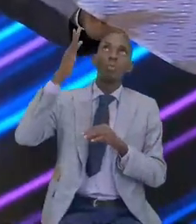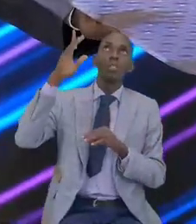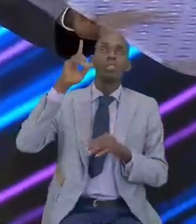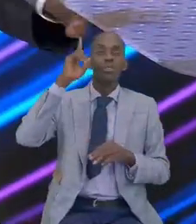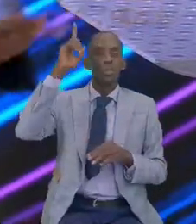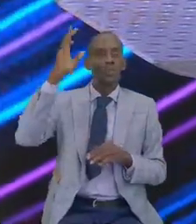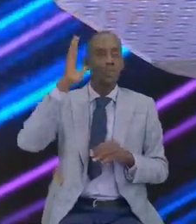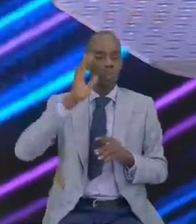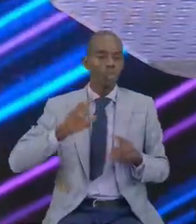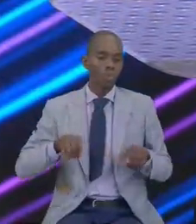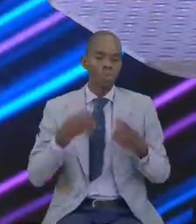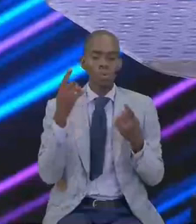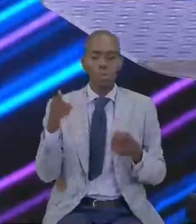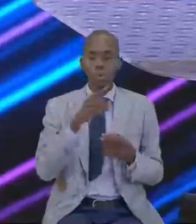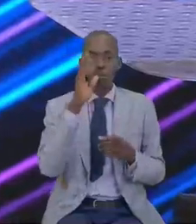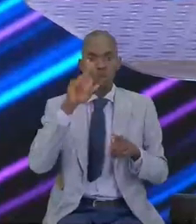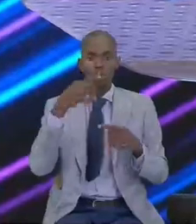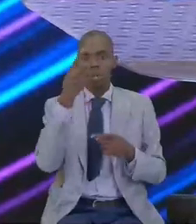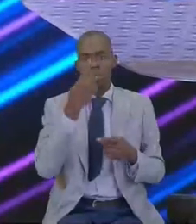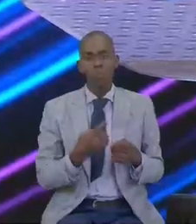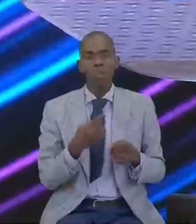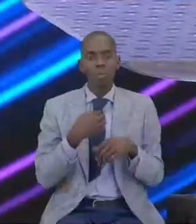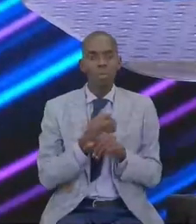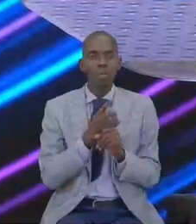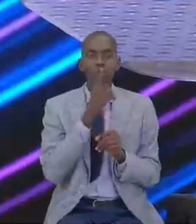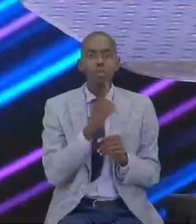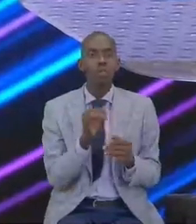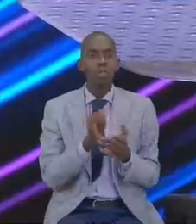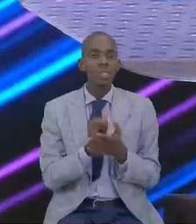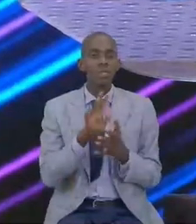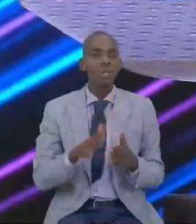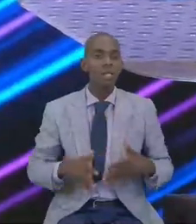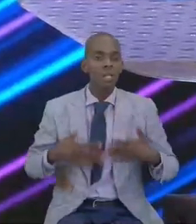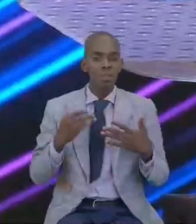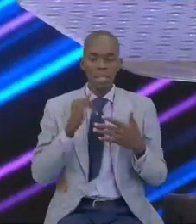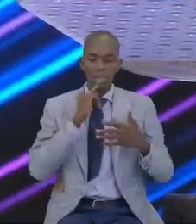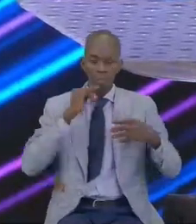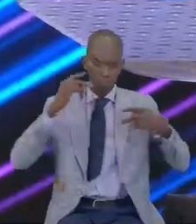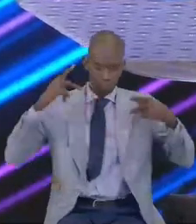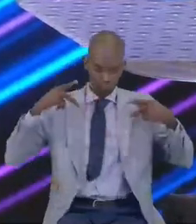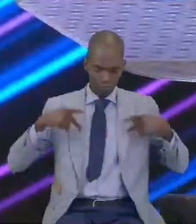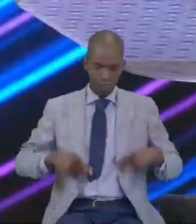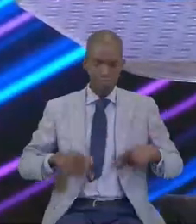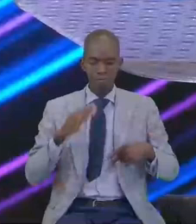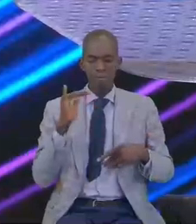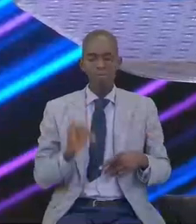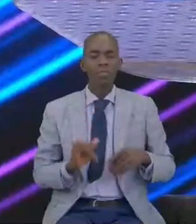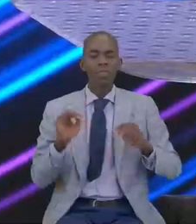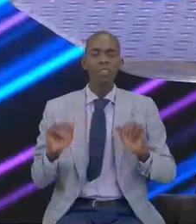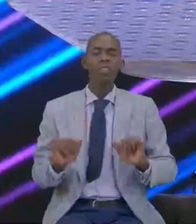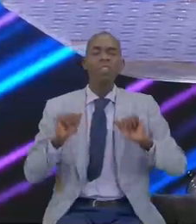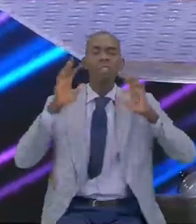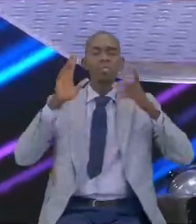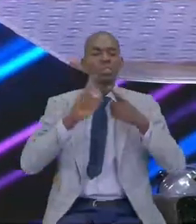seul. Par conséquent, tu dois te rassurer que ta vie est personnellement engagée au Seigneur. Voyons le